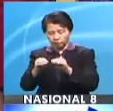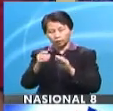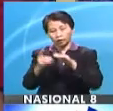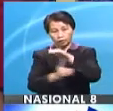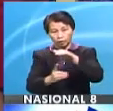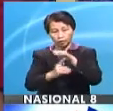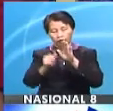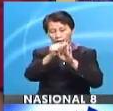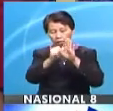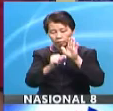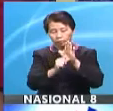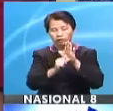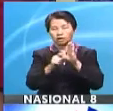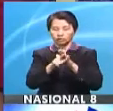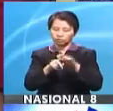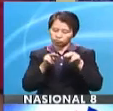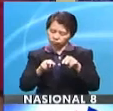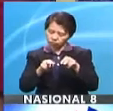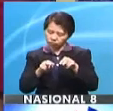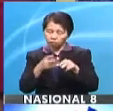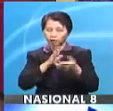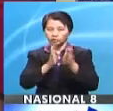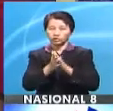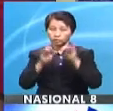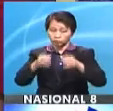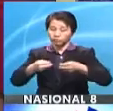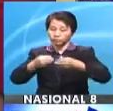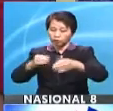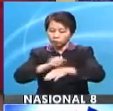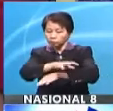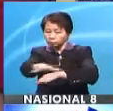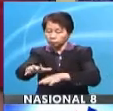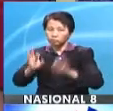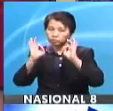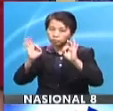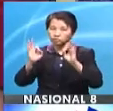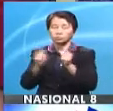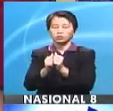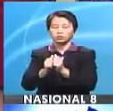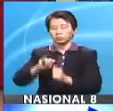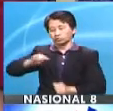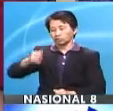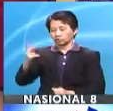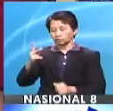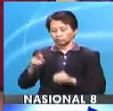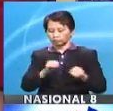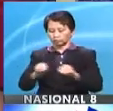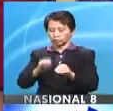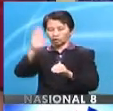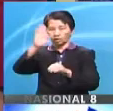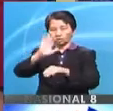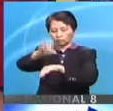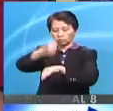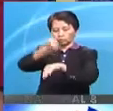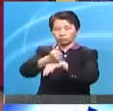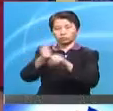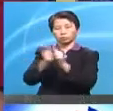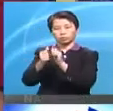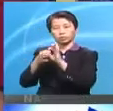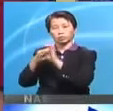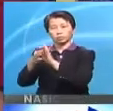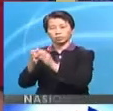dan akta mengenainya juga diperhalusi supaya ia memberi impak signifikan jawatankuasa penggerak akan ditubuhkan dengan kerjasama